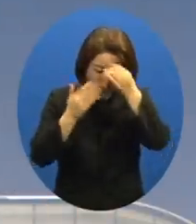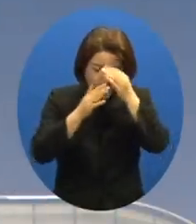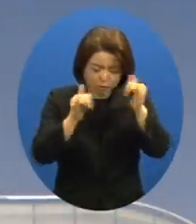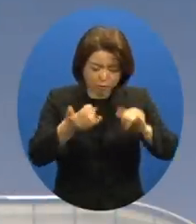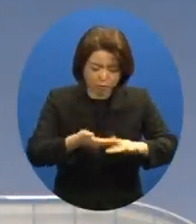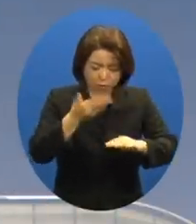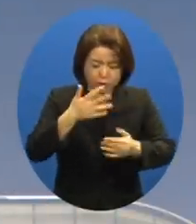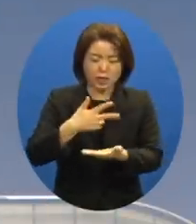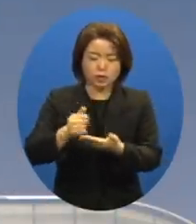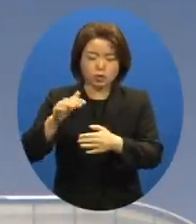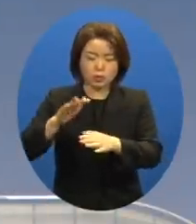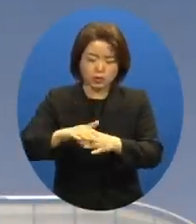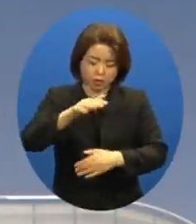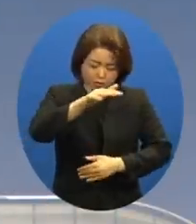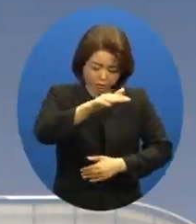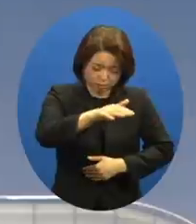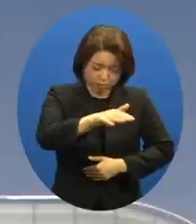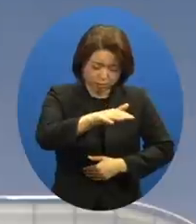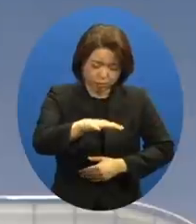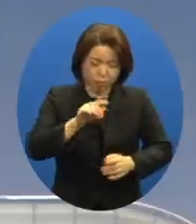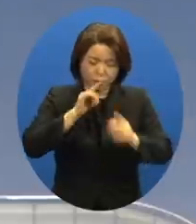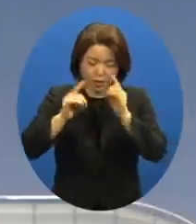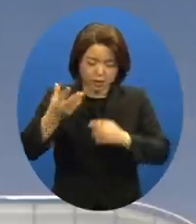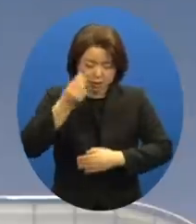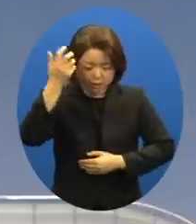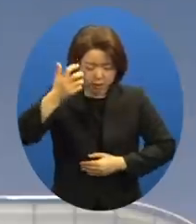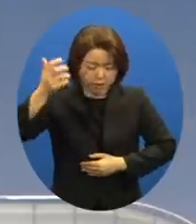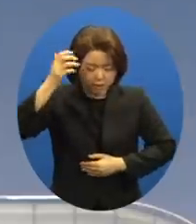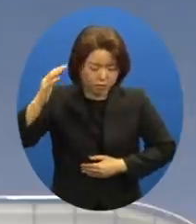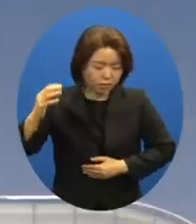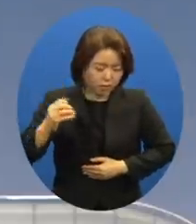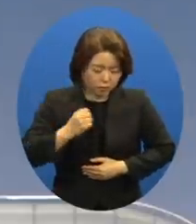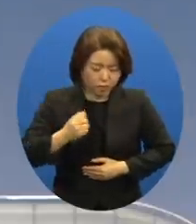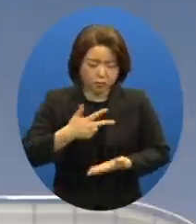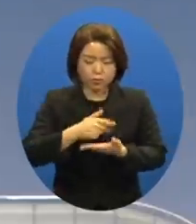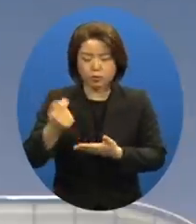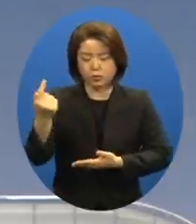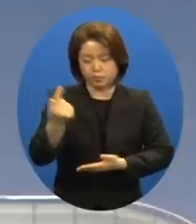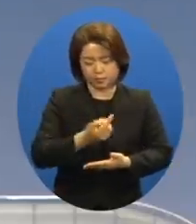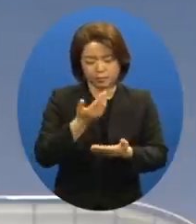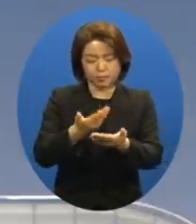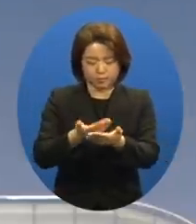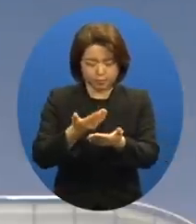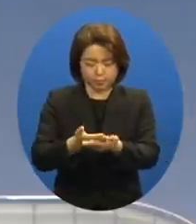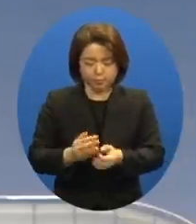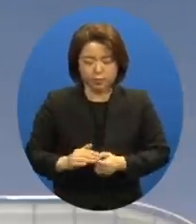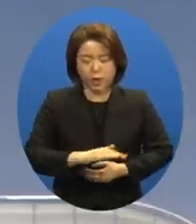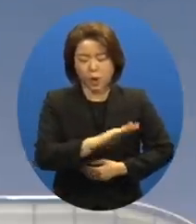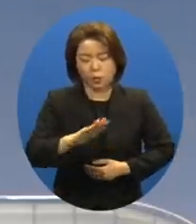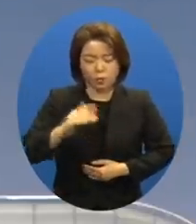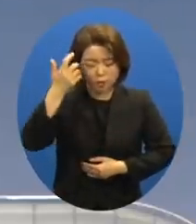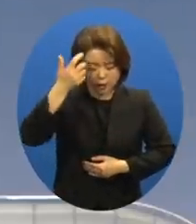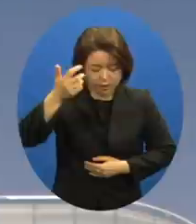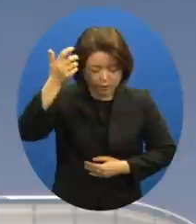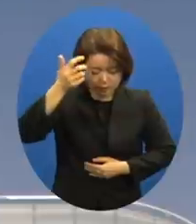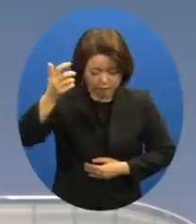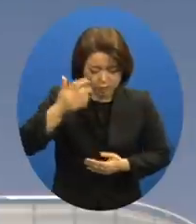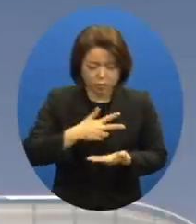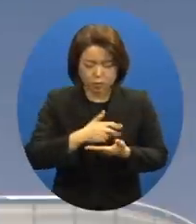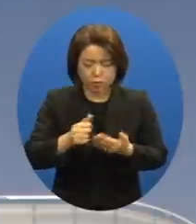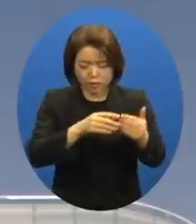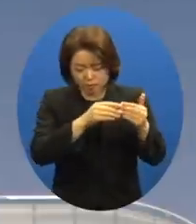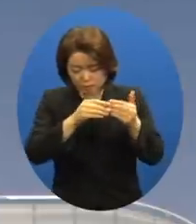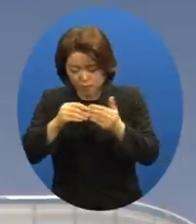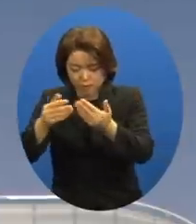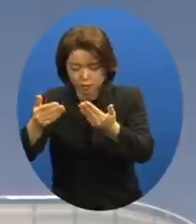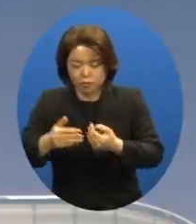손을 얹어 주시고 말씀과 성령으로 주님 이 마소서 우리의 영을 주님 이끄셔서